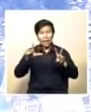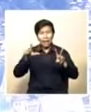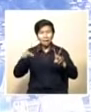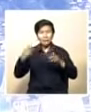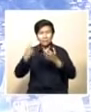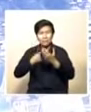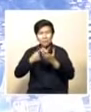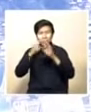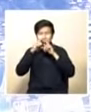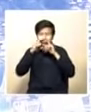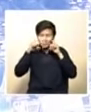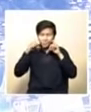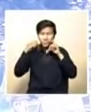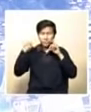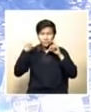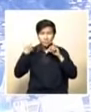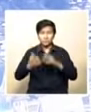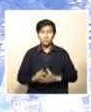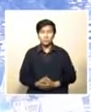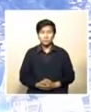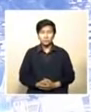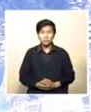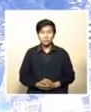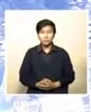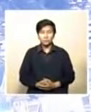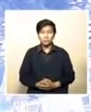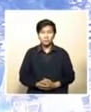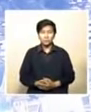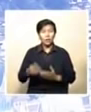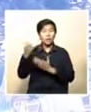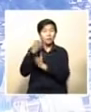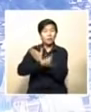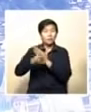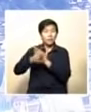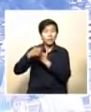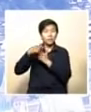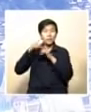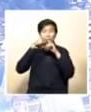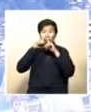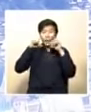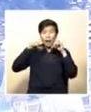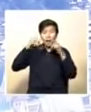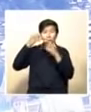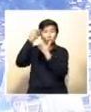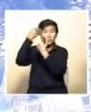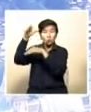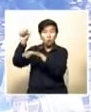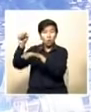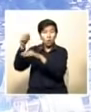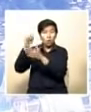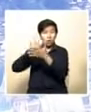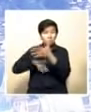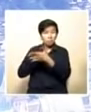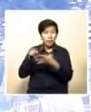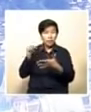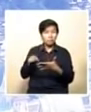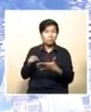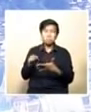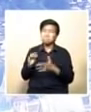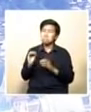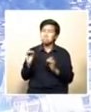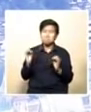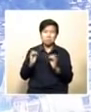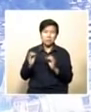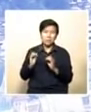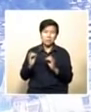ได้รับบัตรส่งเสริมการลงทุนหรือ BOI ซึ่งต้องส่งออก สองส่งออกเพราะเป็นเรื่องทรัพย์สินท